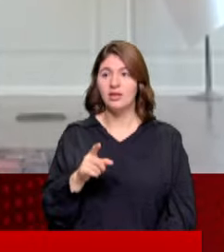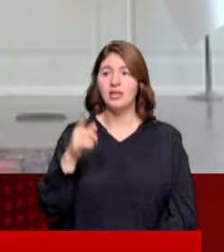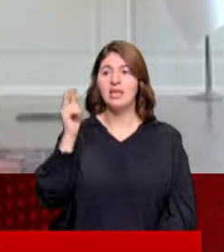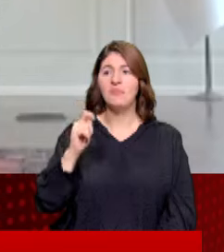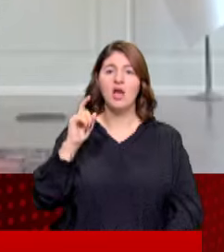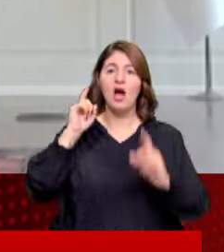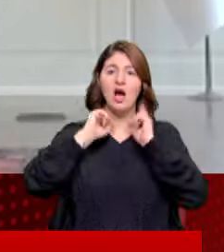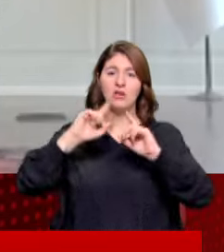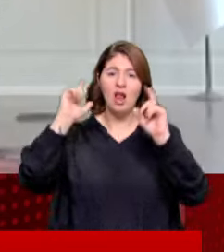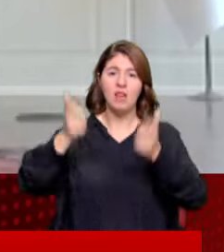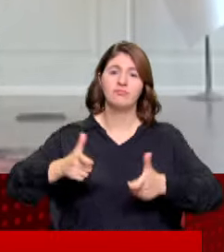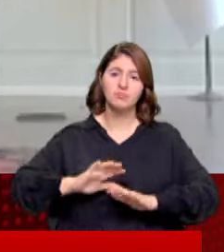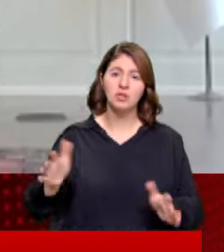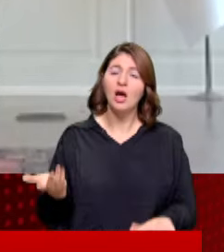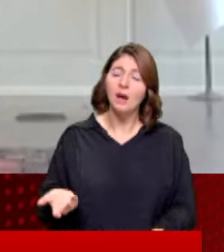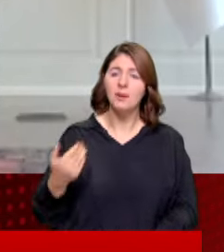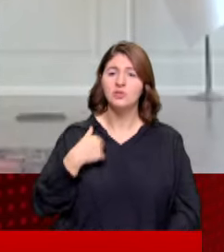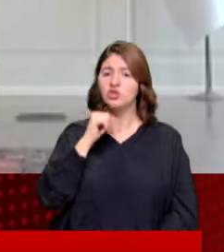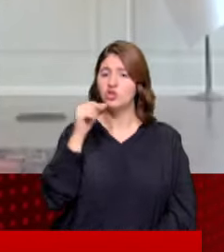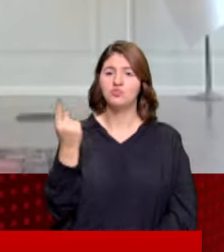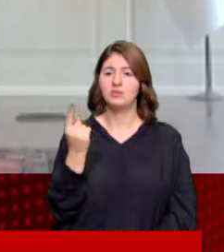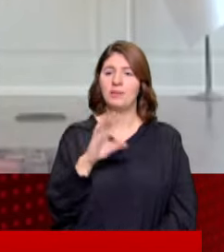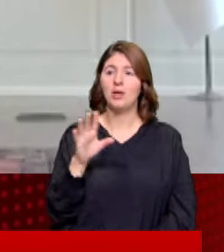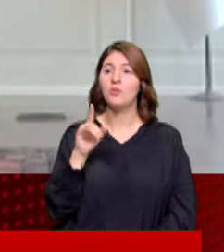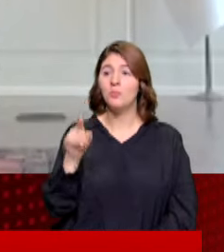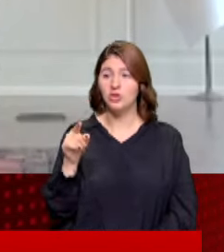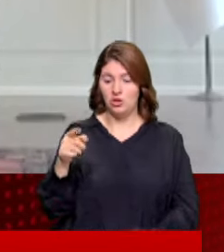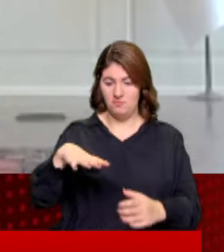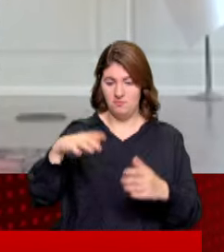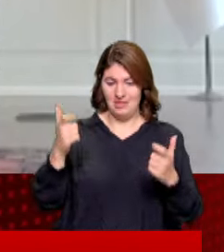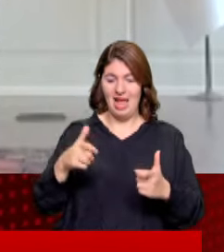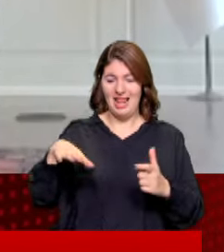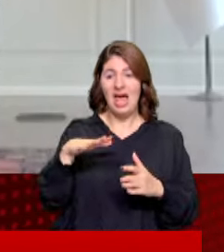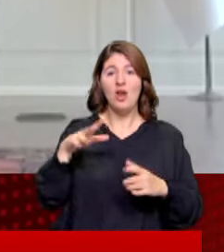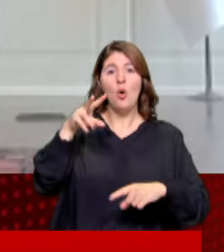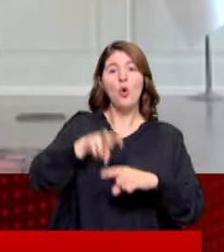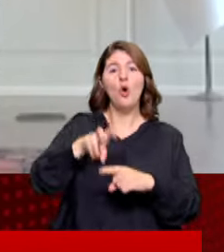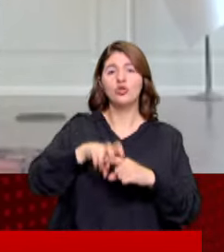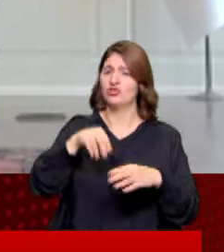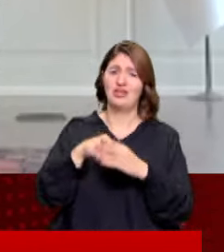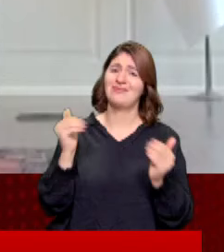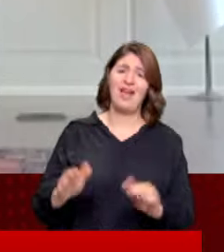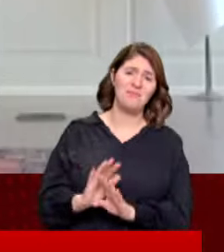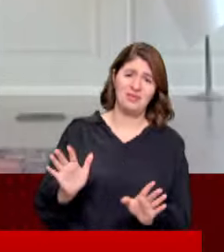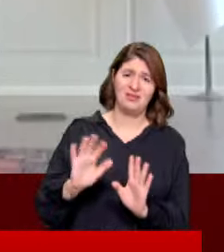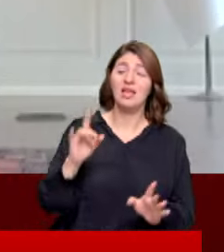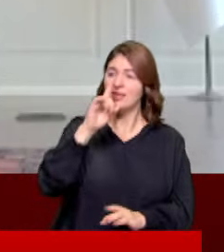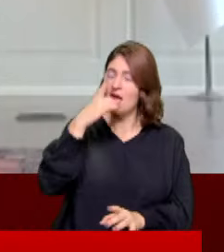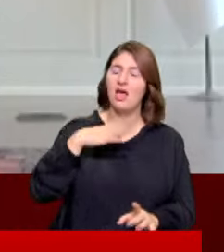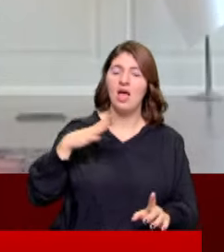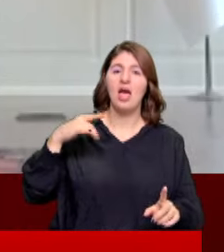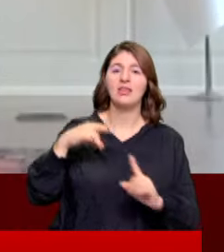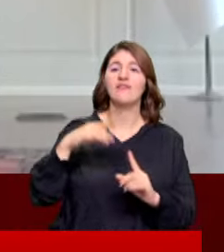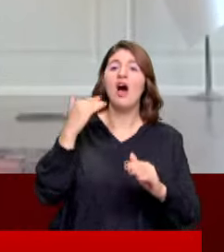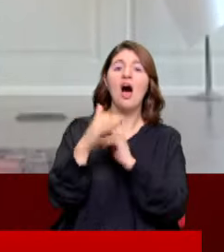yaptılar hacizlerini. Ama biz hiçbir zaman bu makamlar için gelmedik. Tek bir amacımız var.